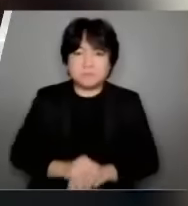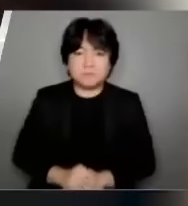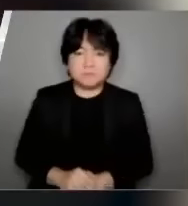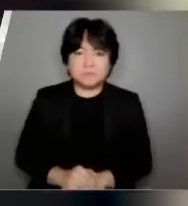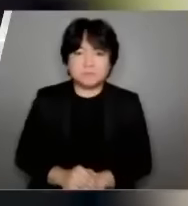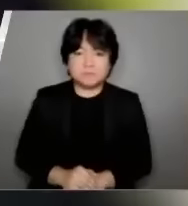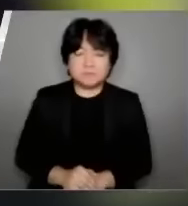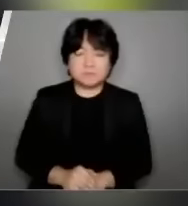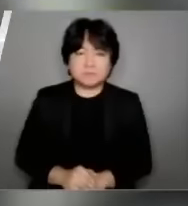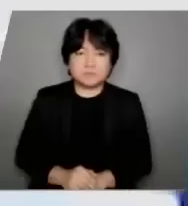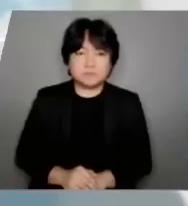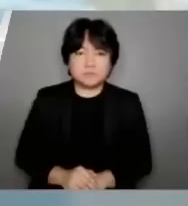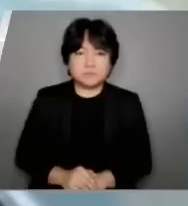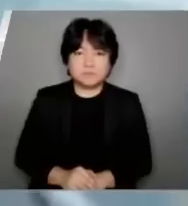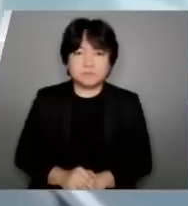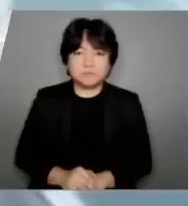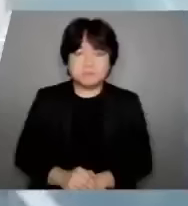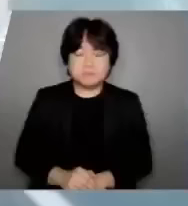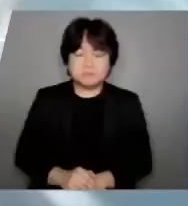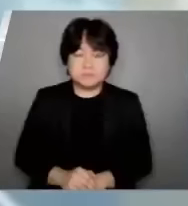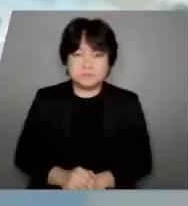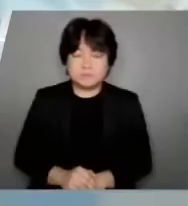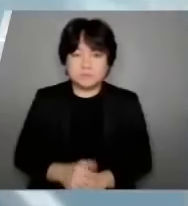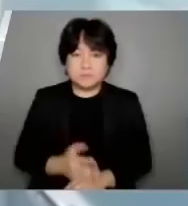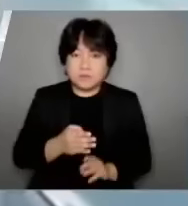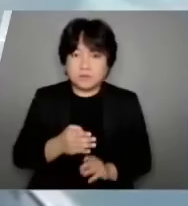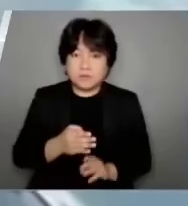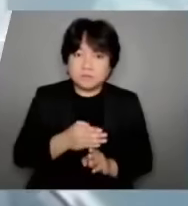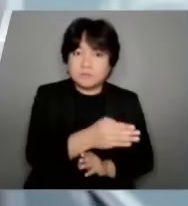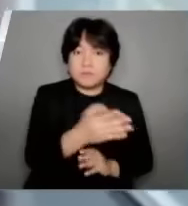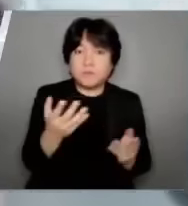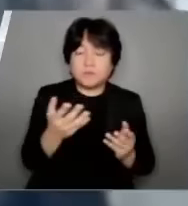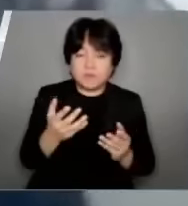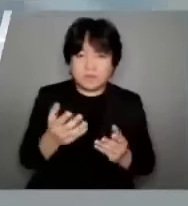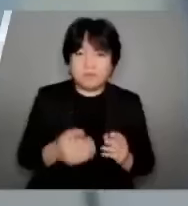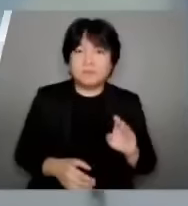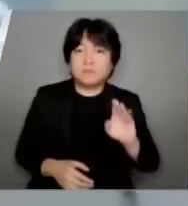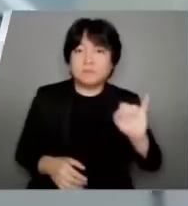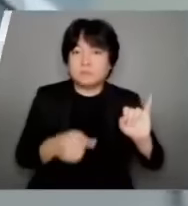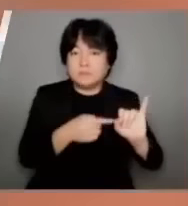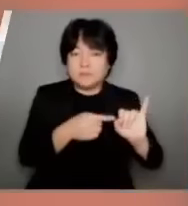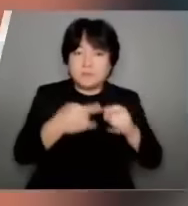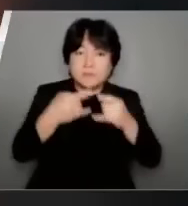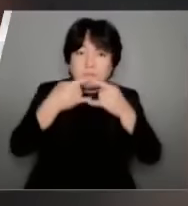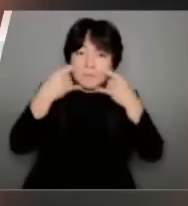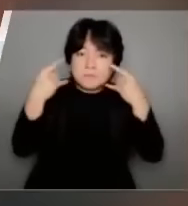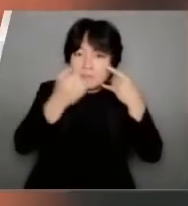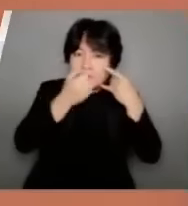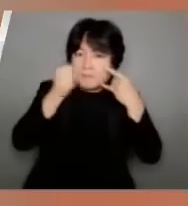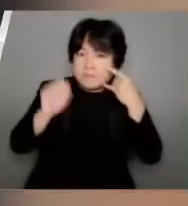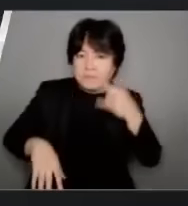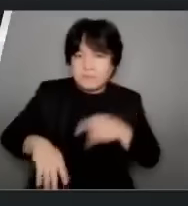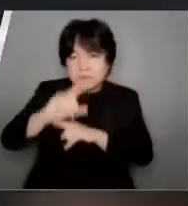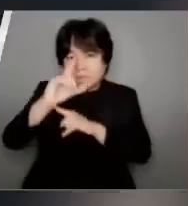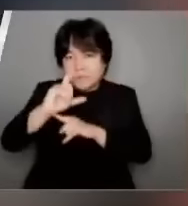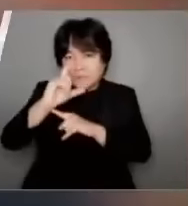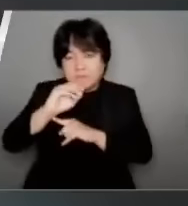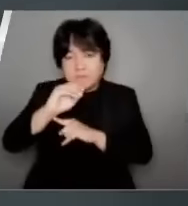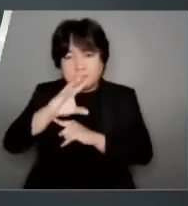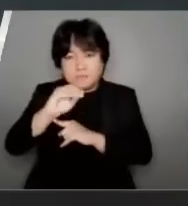Idinaan sila sa immigration, ipinatanggal ang suot na mask at kinuhanan ng larawan. Mula